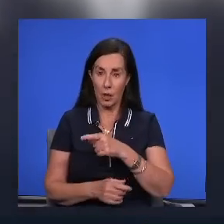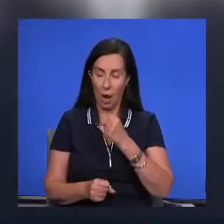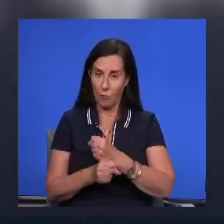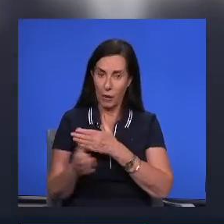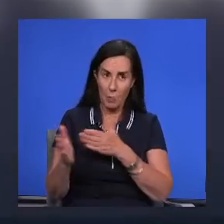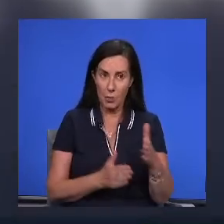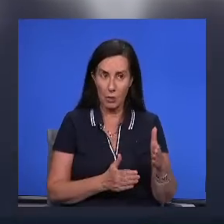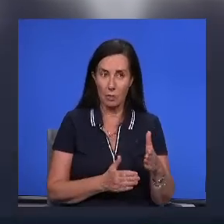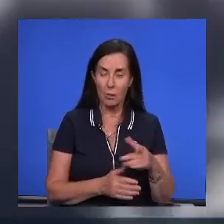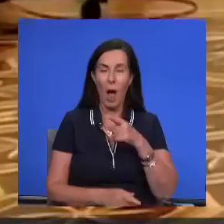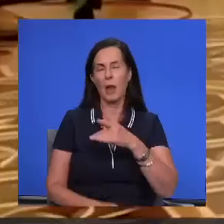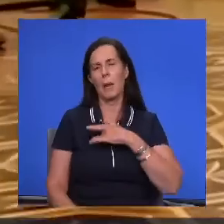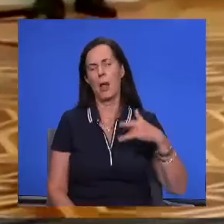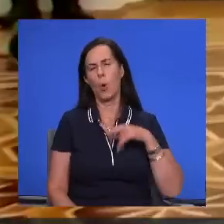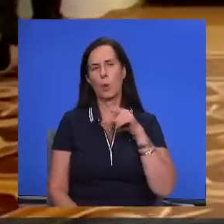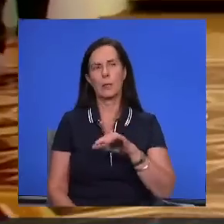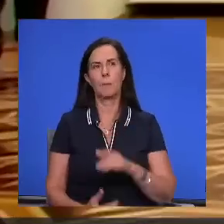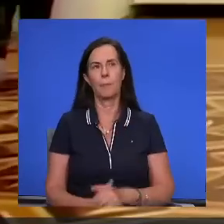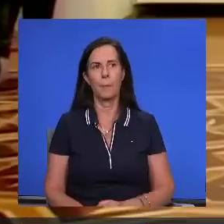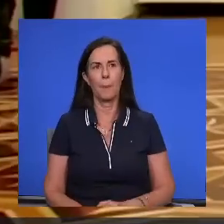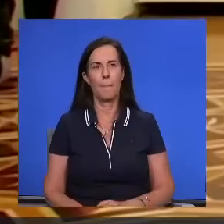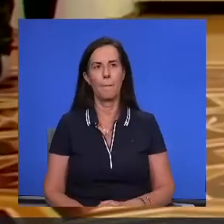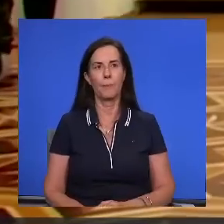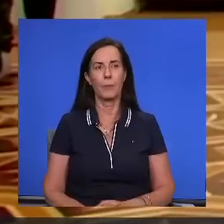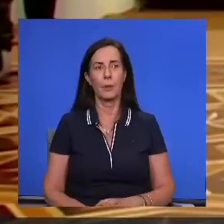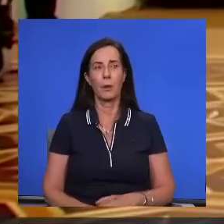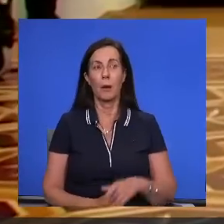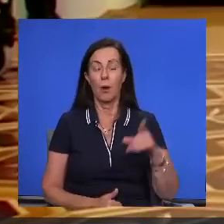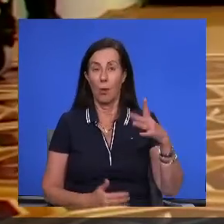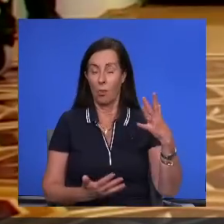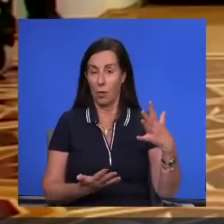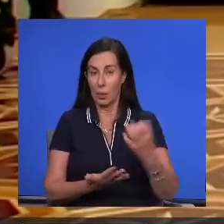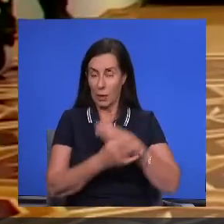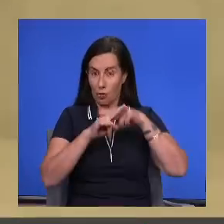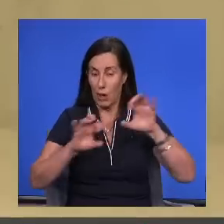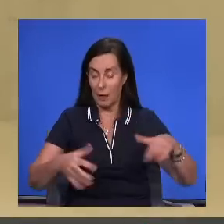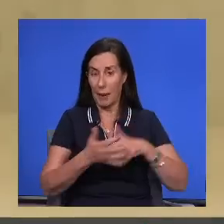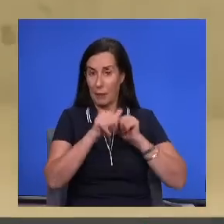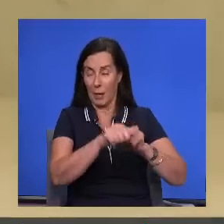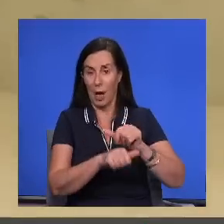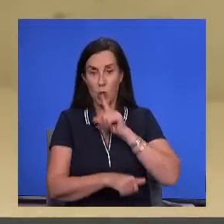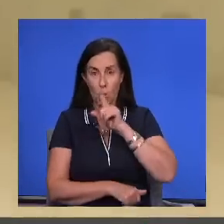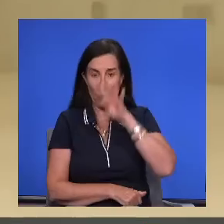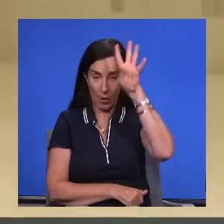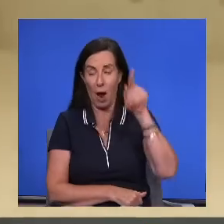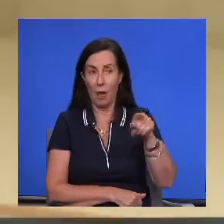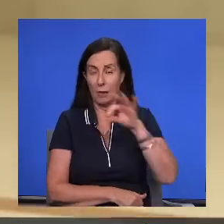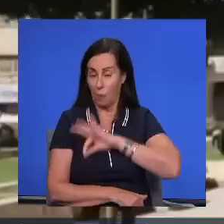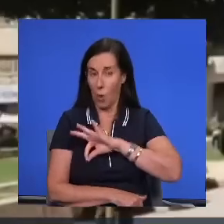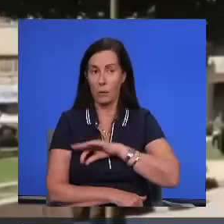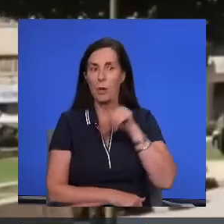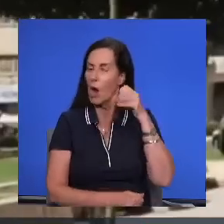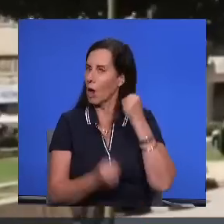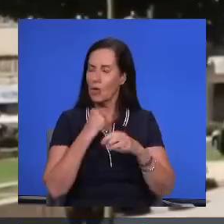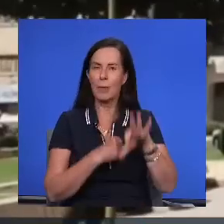אמורה, מענתה אינטו ג'נס ענניים. על אף ששרד הודות לתמיכת רוסיה ואיראן, אין זה סוד שבשאר אל-אסד מתקשה